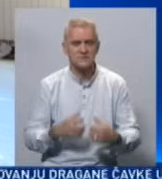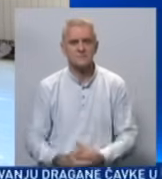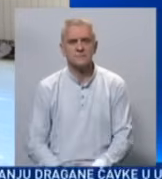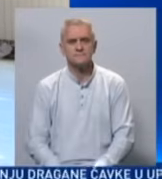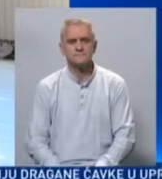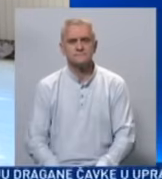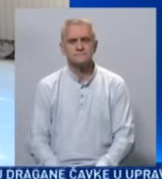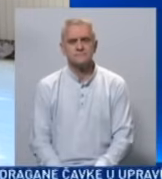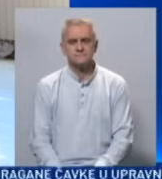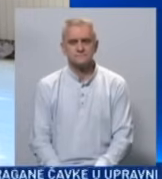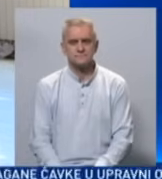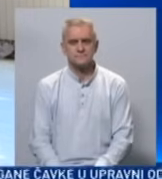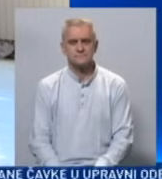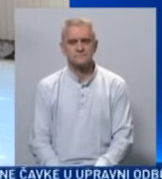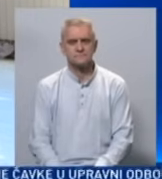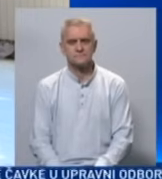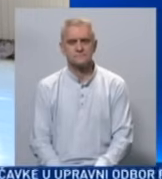Nostrum.